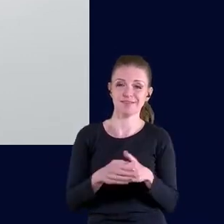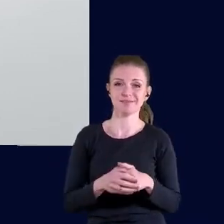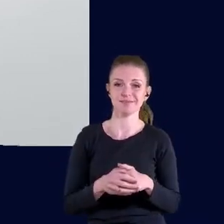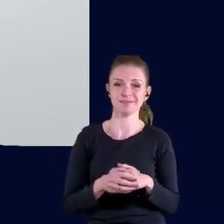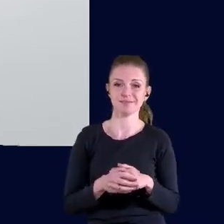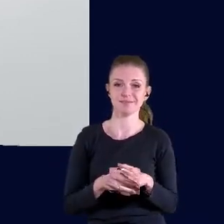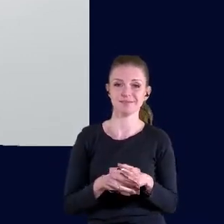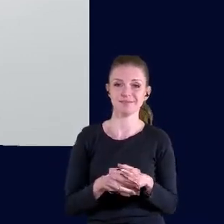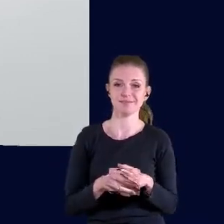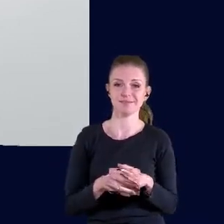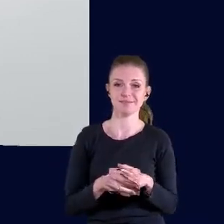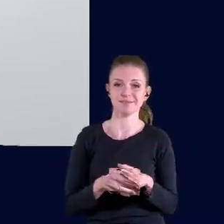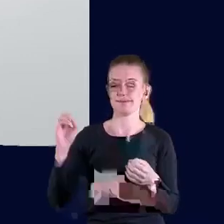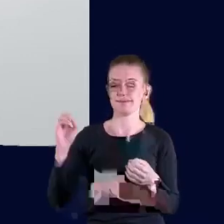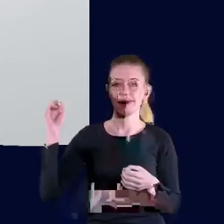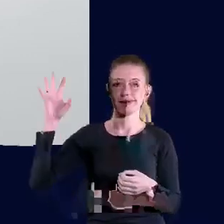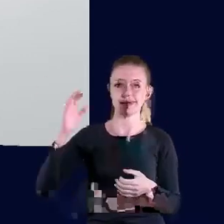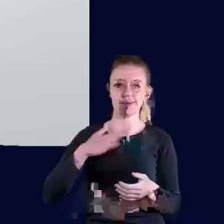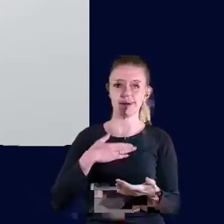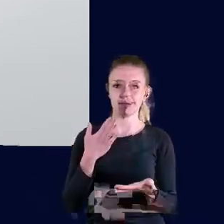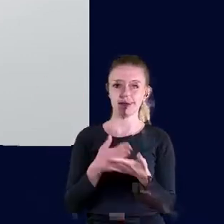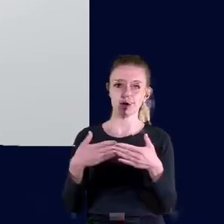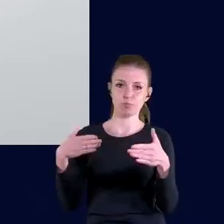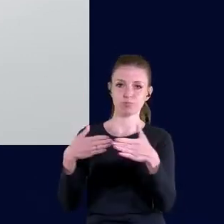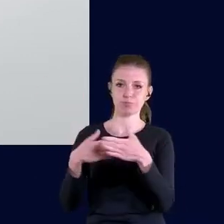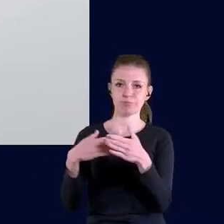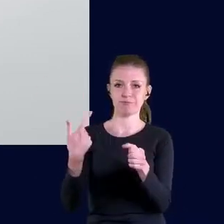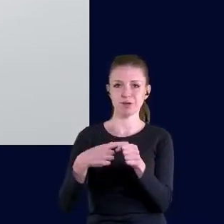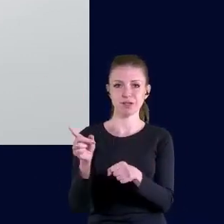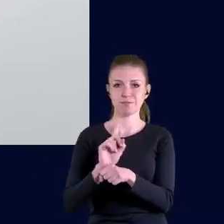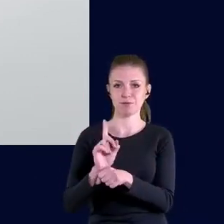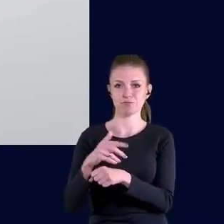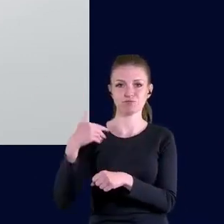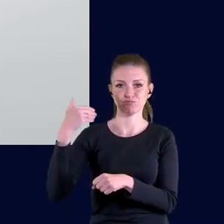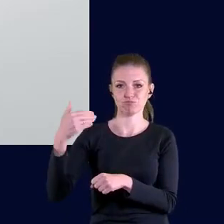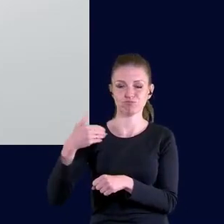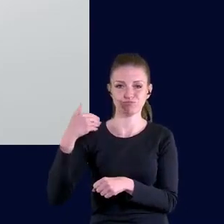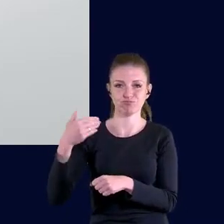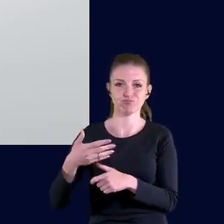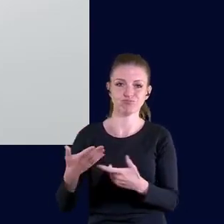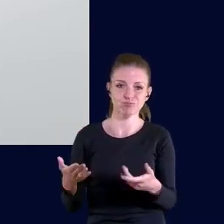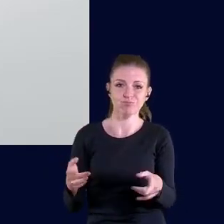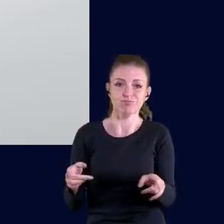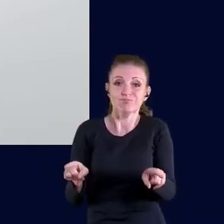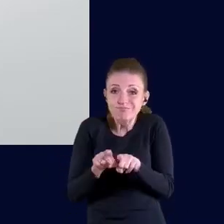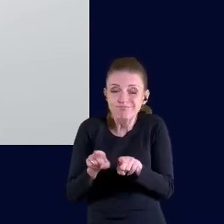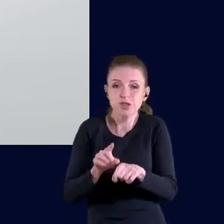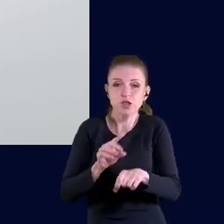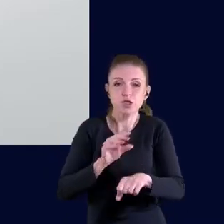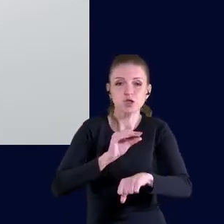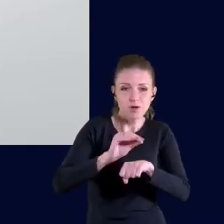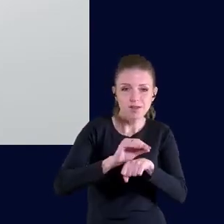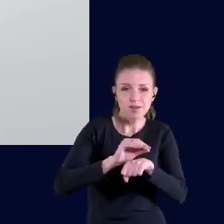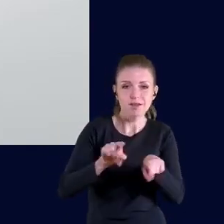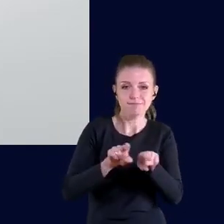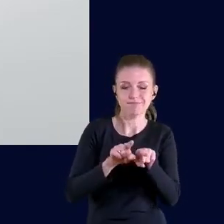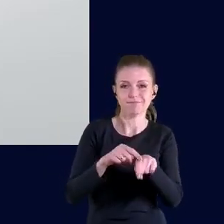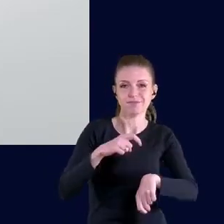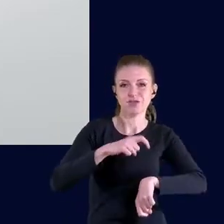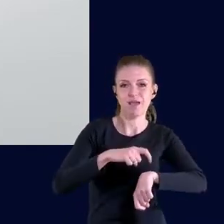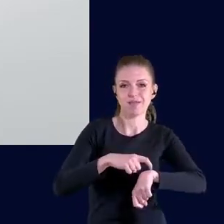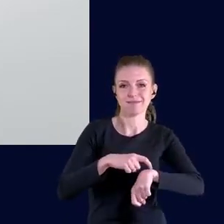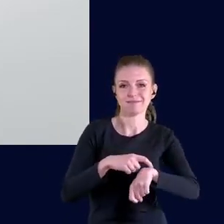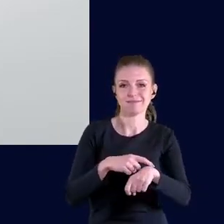przypadku prezentacji mam będzie 20 minut żeby założyć temat tak samo kwestie otwartego